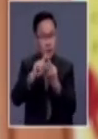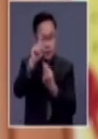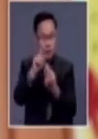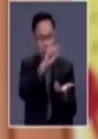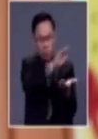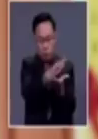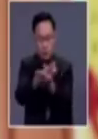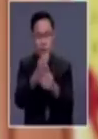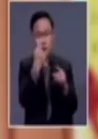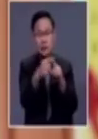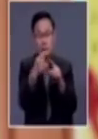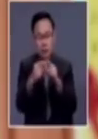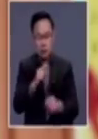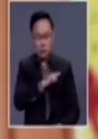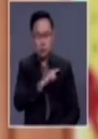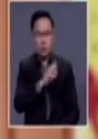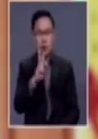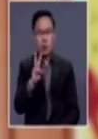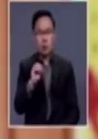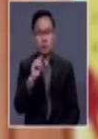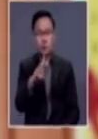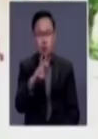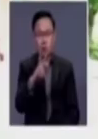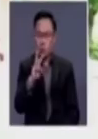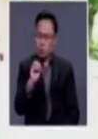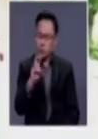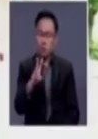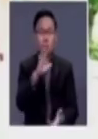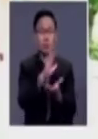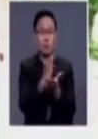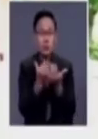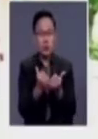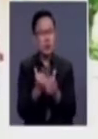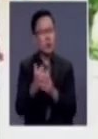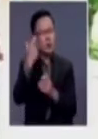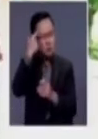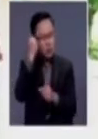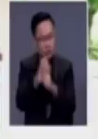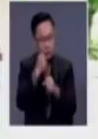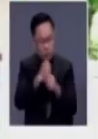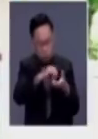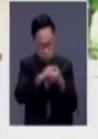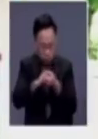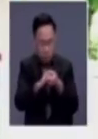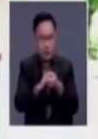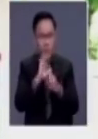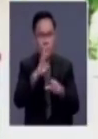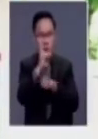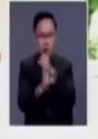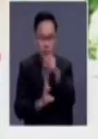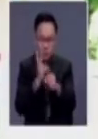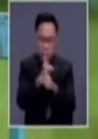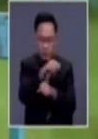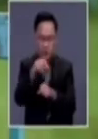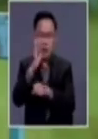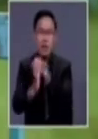งเรียนโดยเฉพาะอย่างยิ่งใน62โรงเรียนเนี่ยซึ่งเป็นเฟสที่1ที่เราทำงานเนี่ยเราคิดว่าเราจะทำงานร่วมกันประมาณสัก 3-5